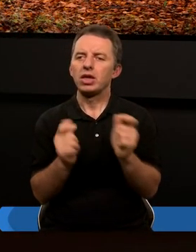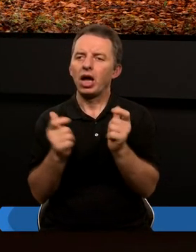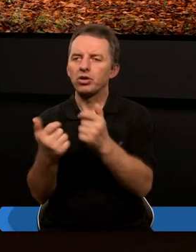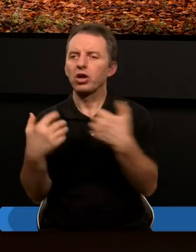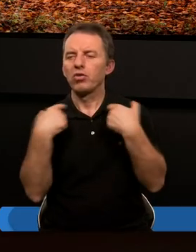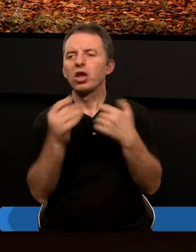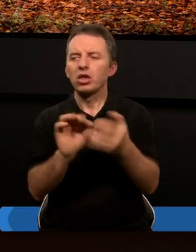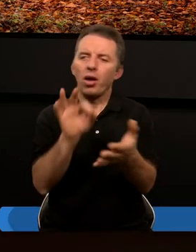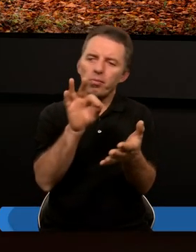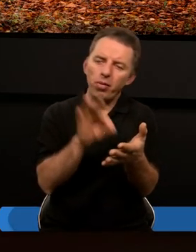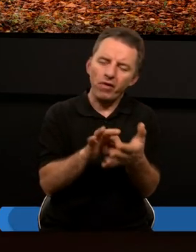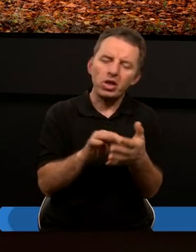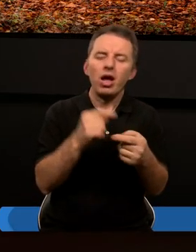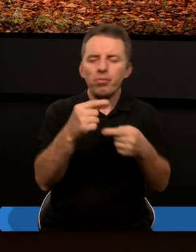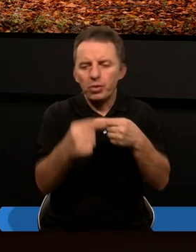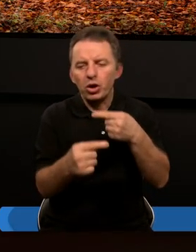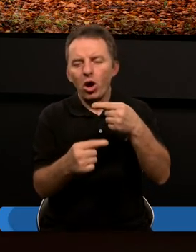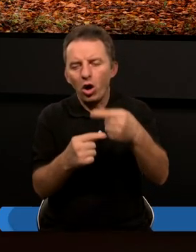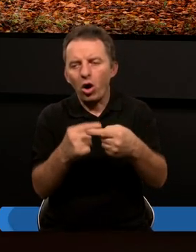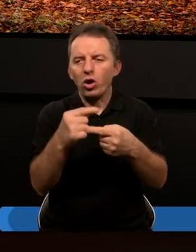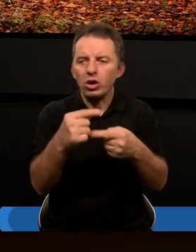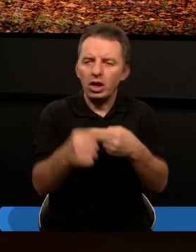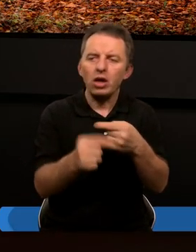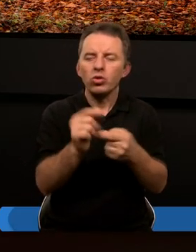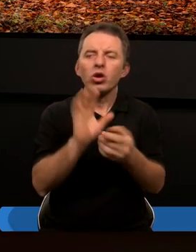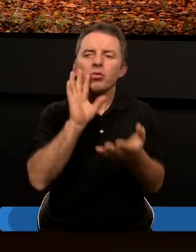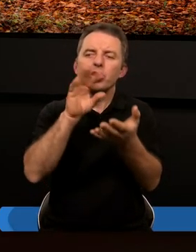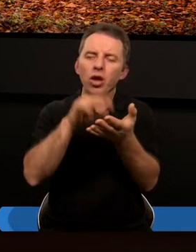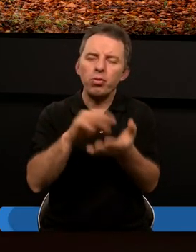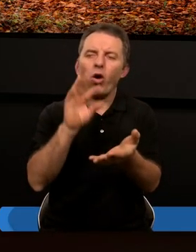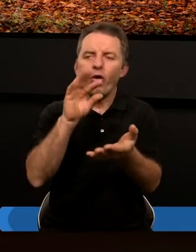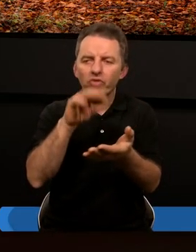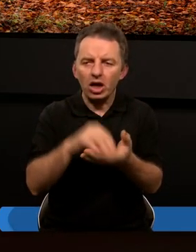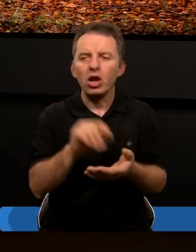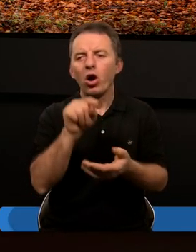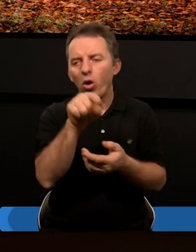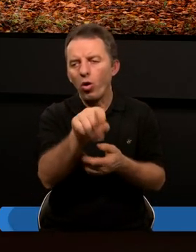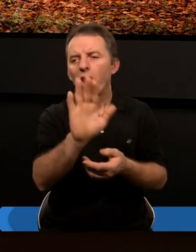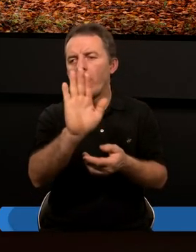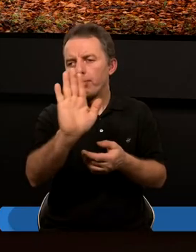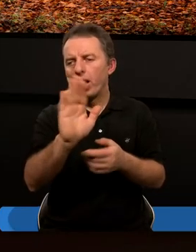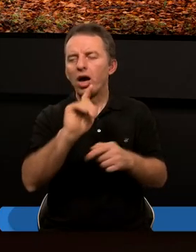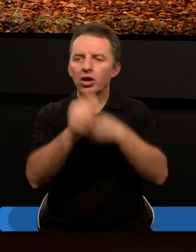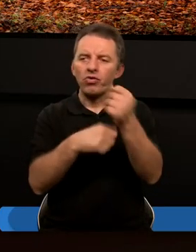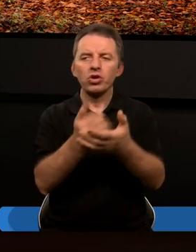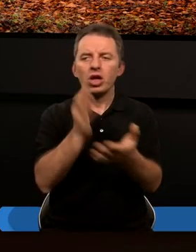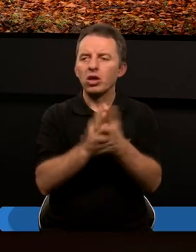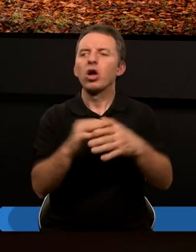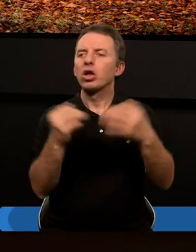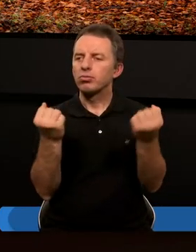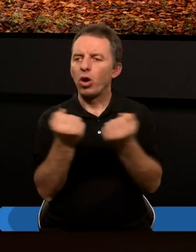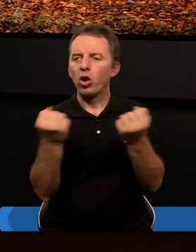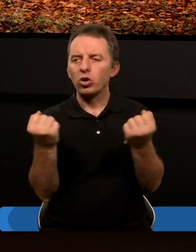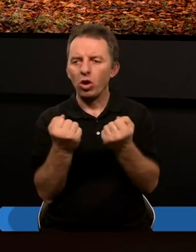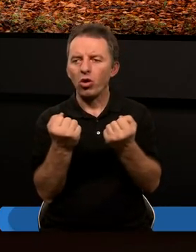ale jest to pewien proces, coś, co się powinno powtarzać. Ono ma związek nie tylko z mocą,